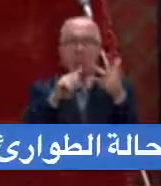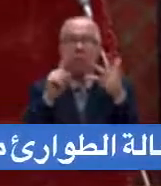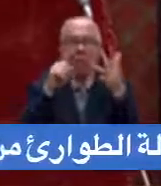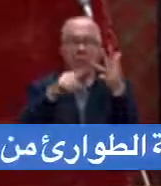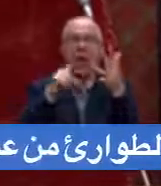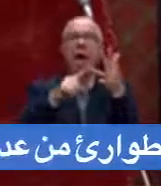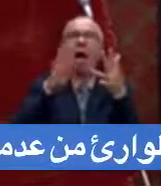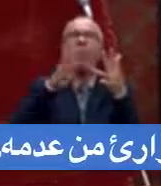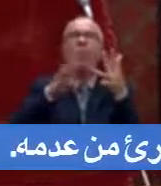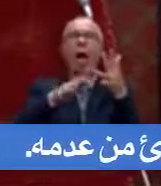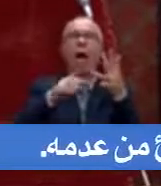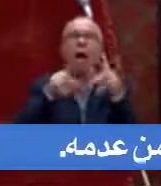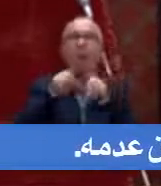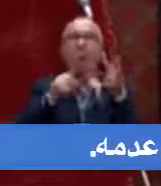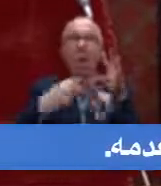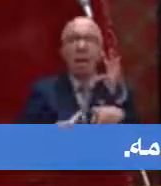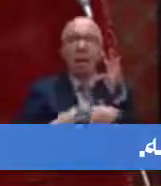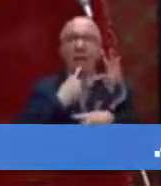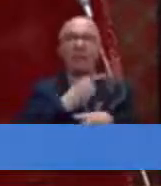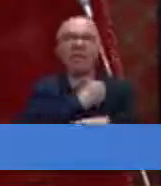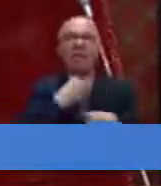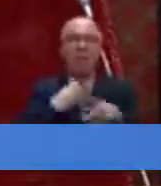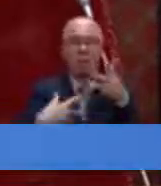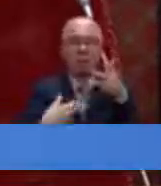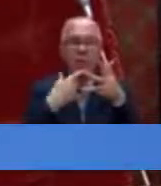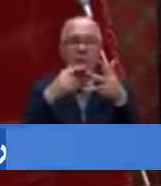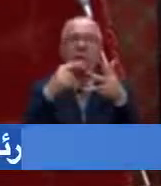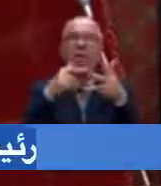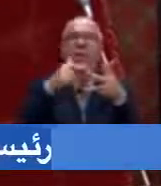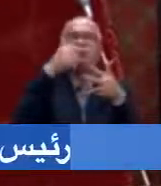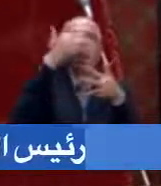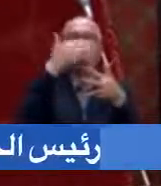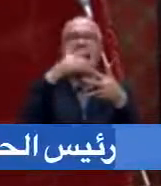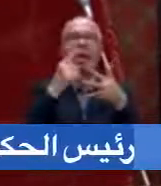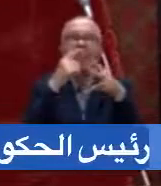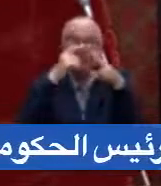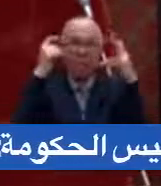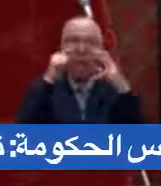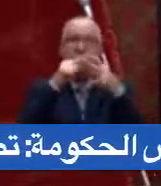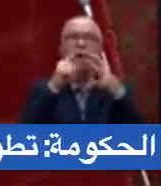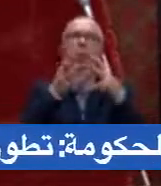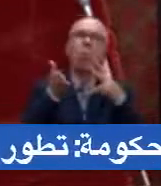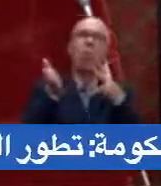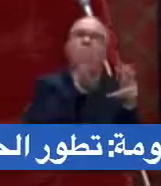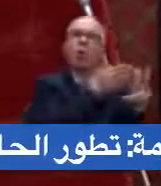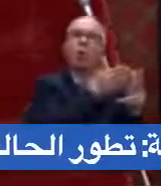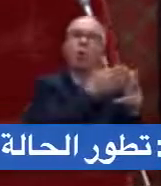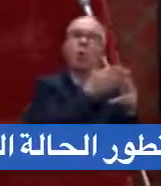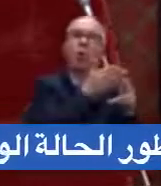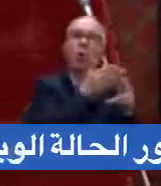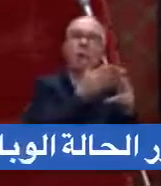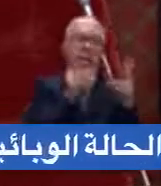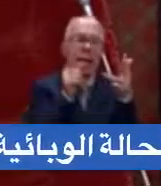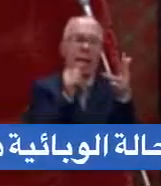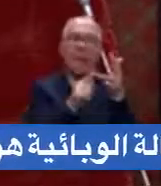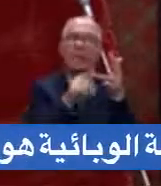الجراحيه التي يستعملها الاطباء، لانها هذوك عندها معايير اعلى. قلنا غادي تكون هذه المعايير باش تكون في متناول